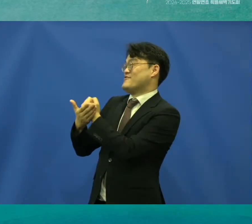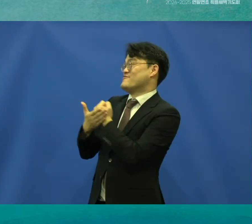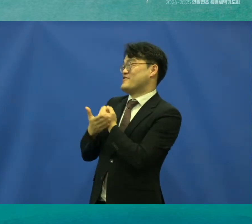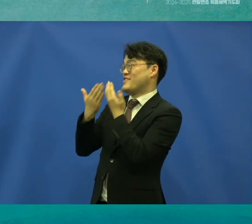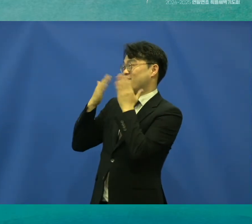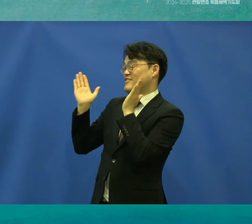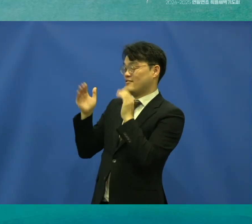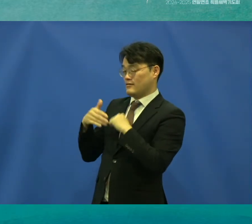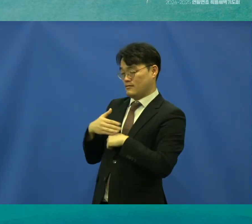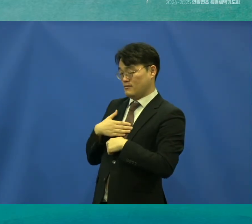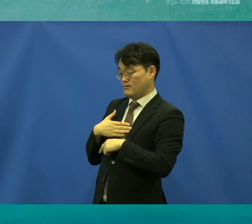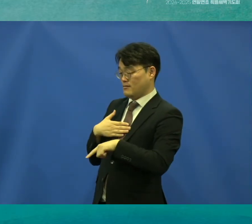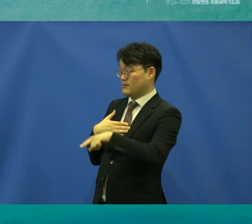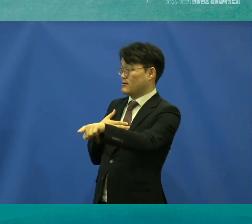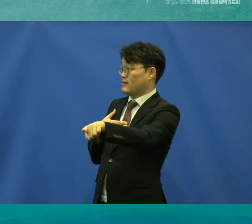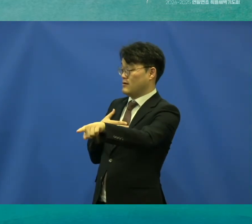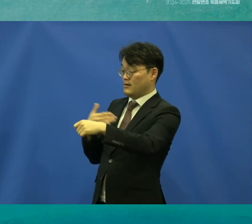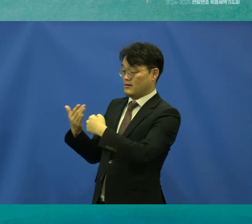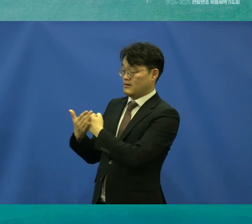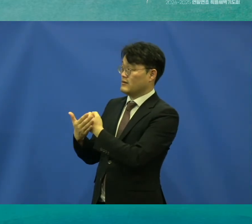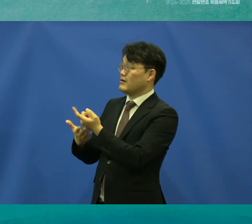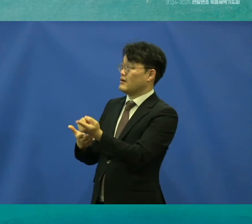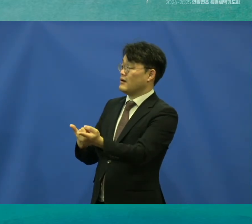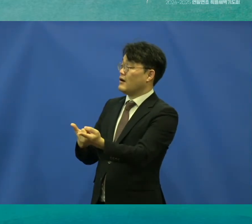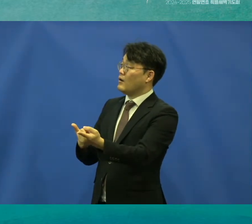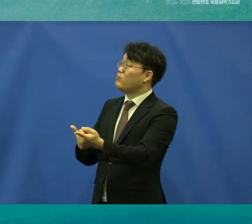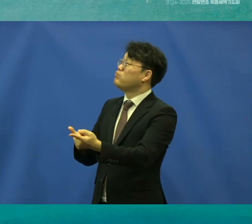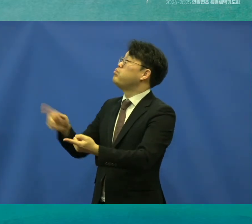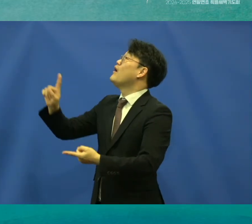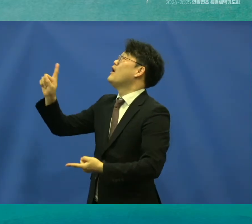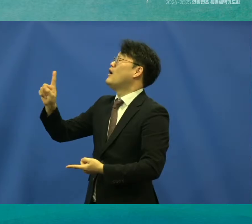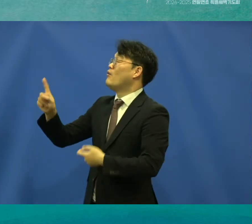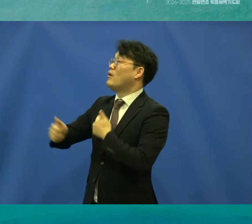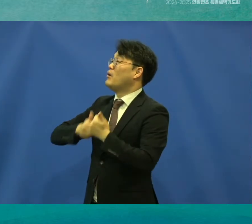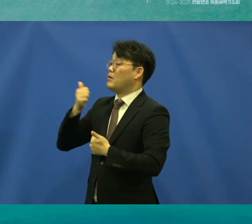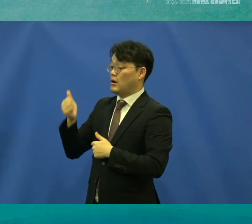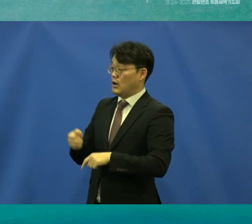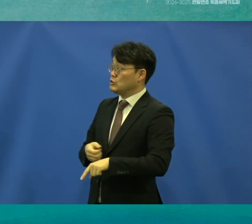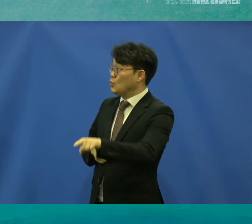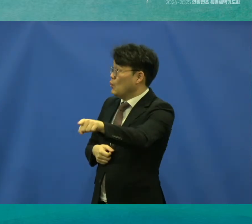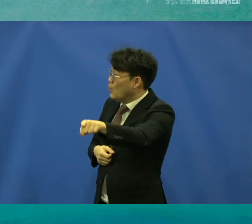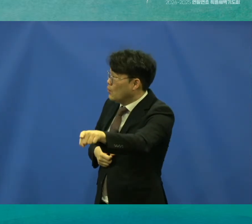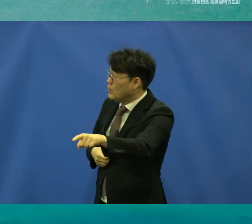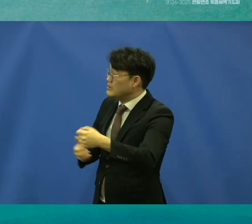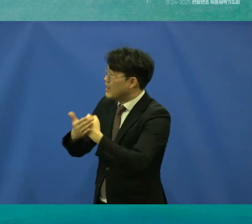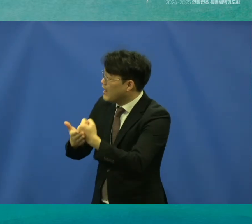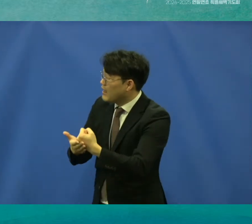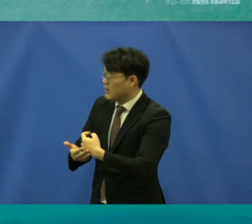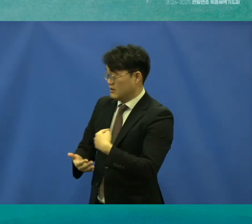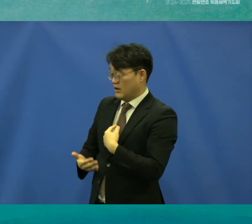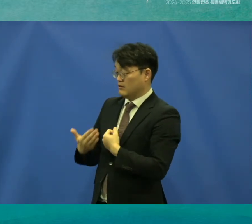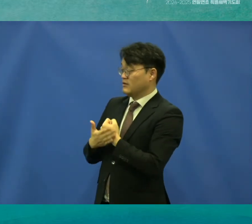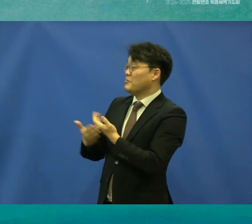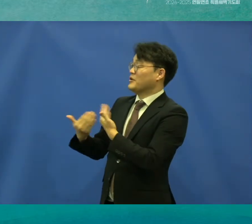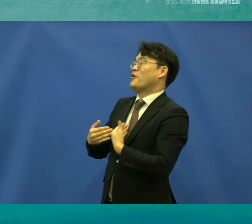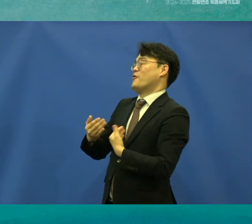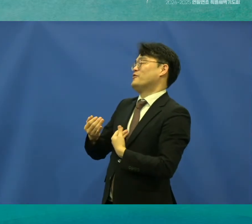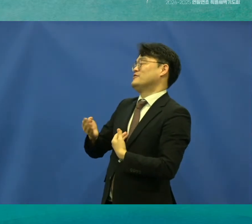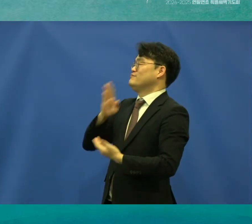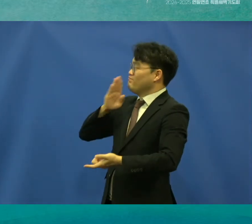사람에게 은혜가 베풀어질 때는 문제가 걸리는 거예요. 아니 저 사람도 저 인간도 은혜를 받았다고?